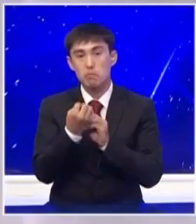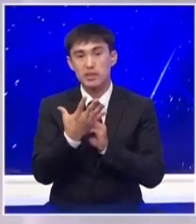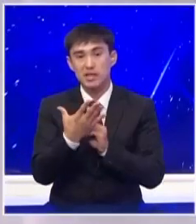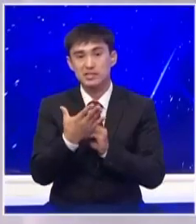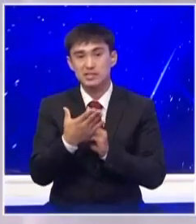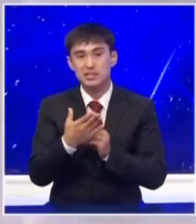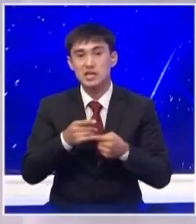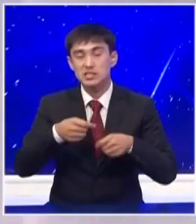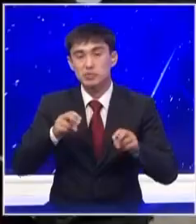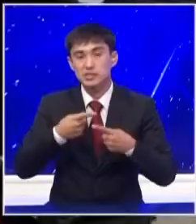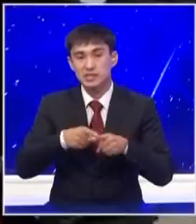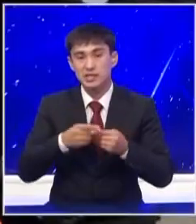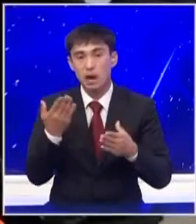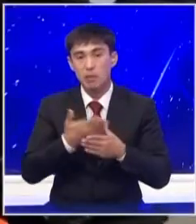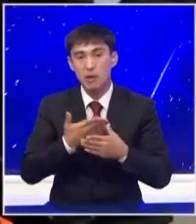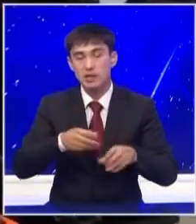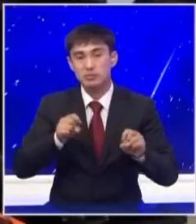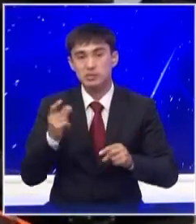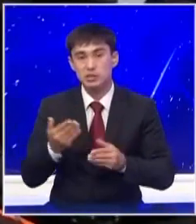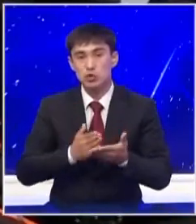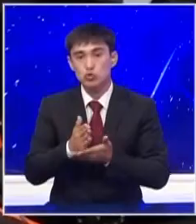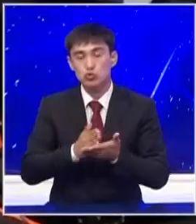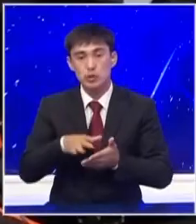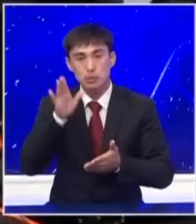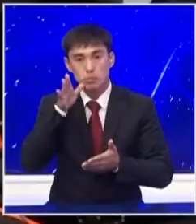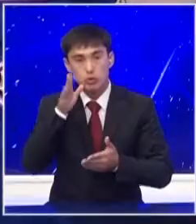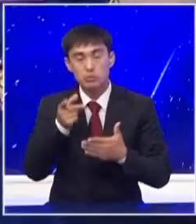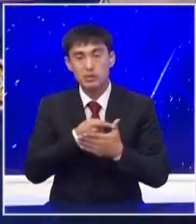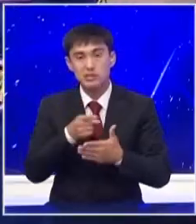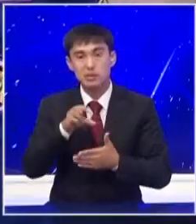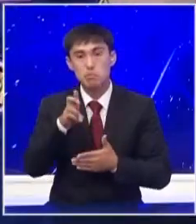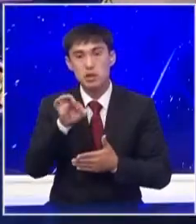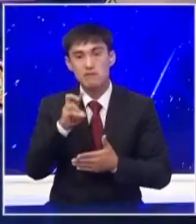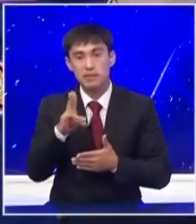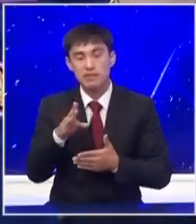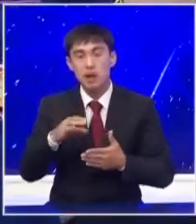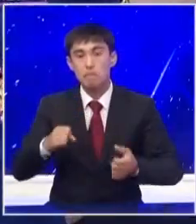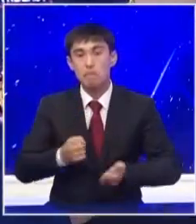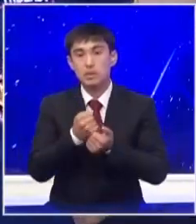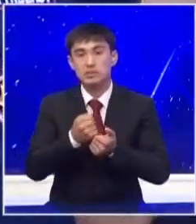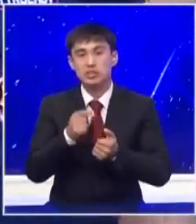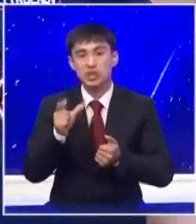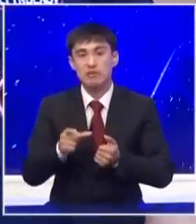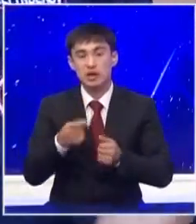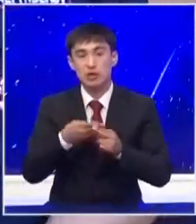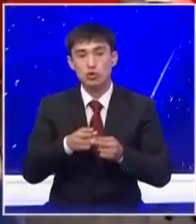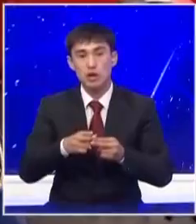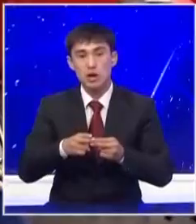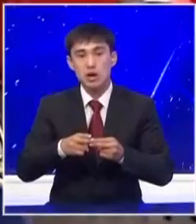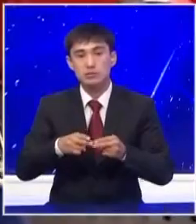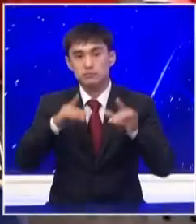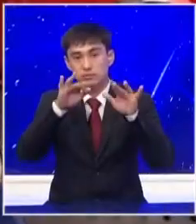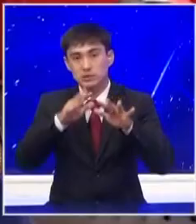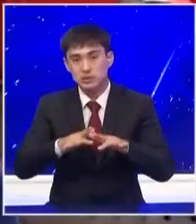15 единиц техники, а помогает спасателям их служебный пес по кличке Береван. Питомец помог спасти человека, который попал в снежный плен и оказался